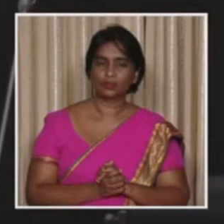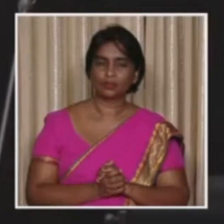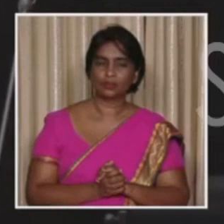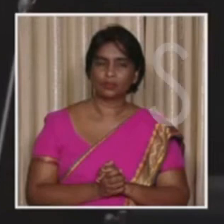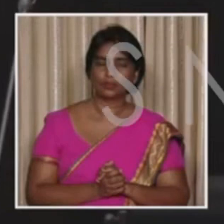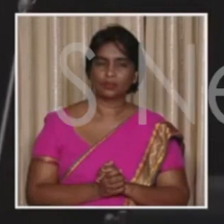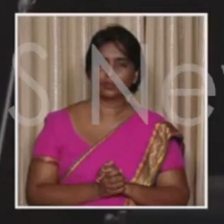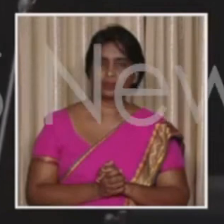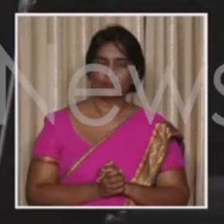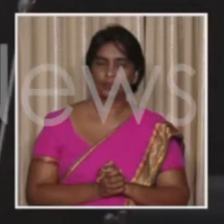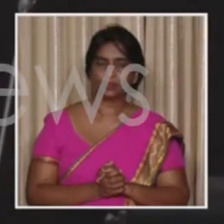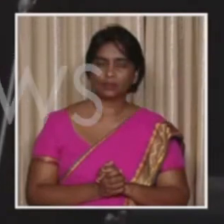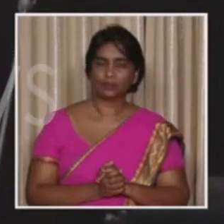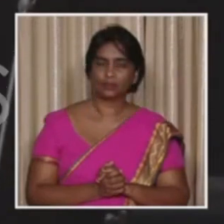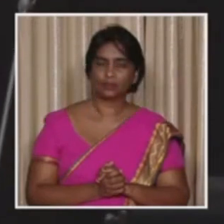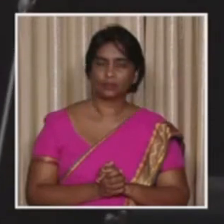ඉතින්